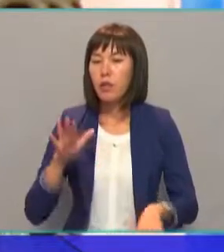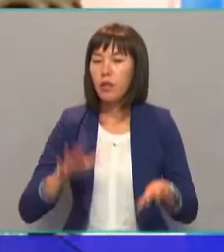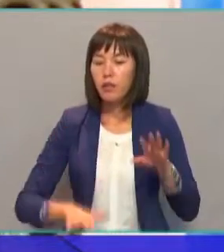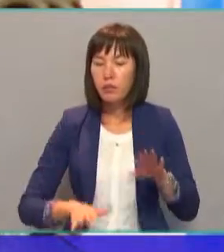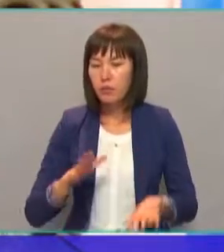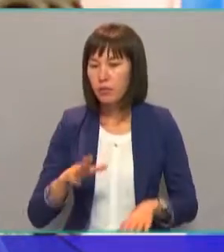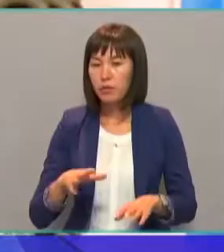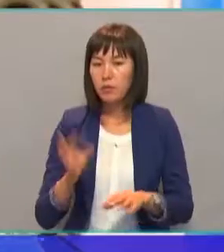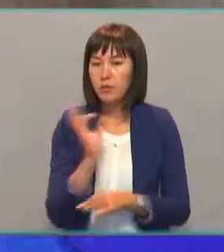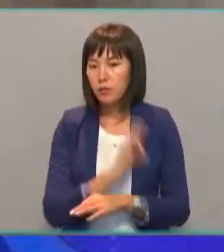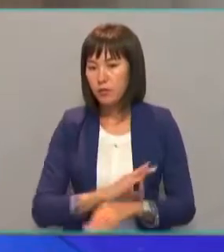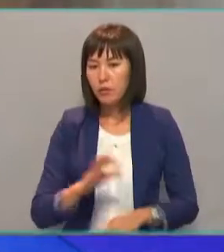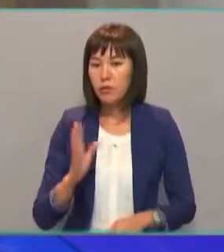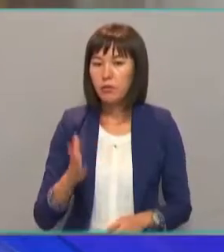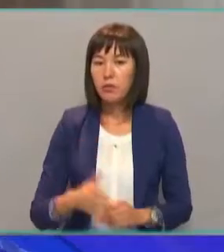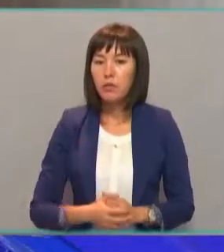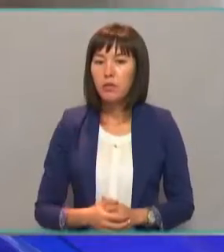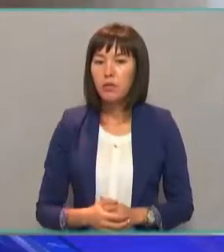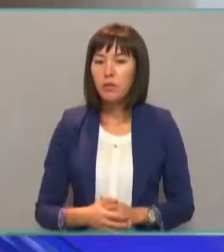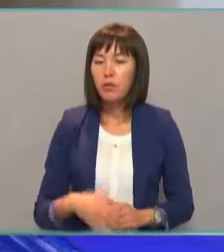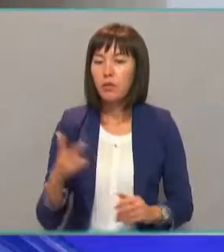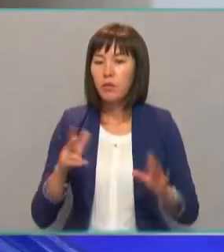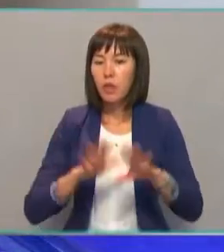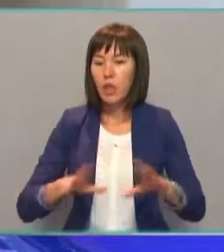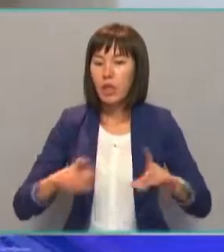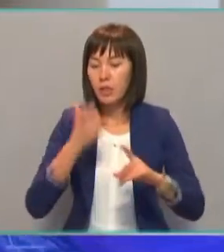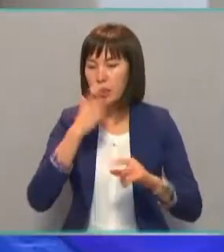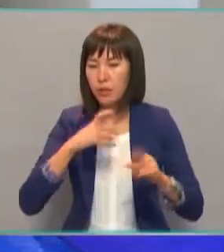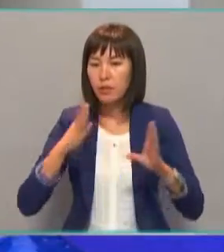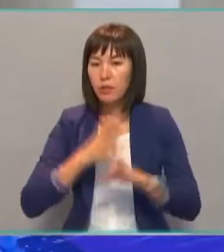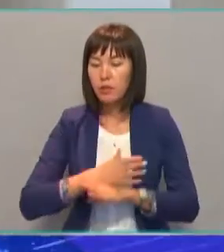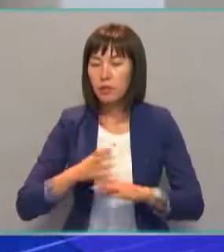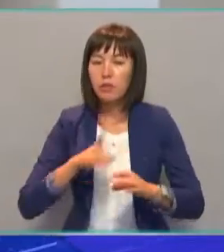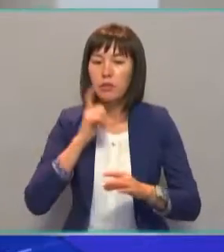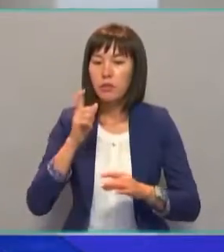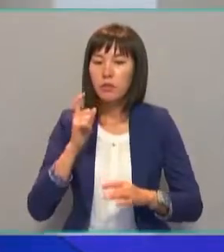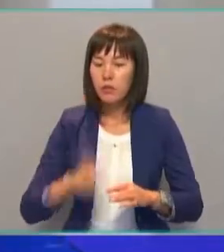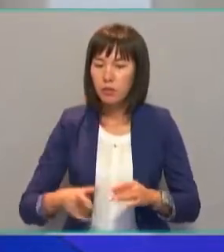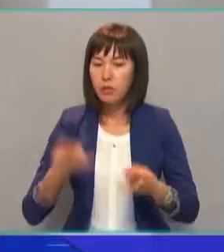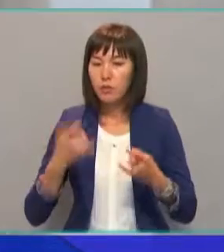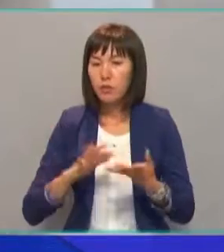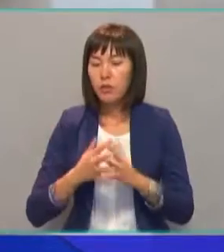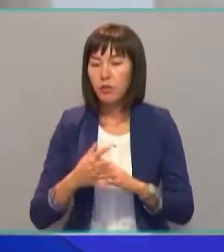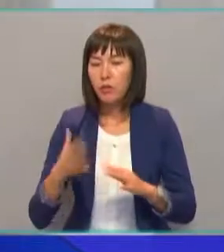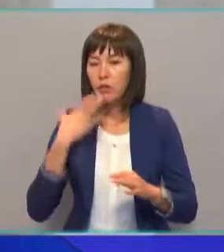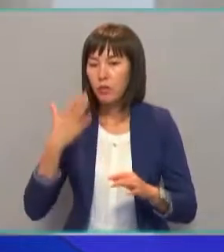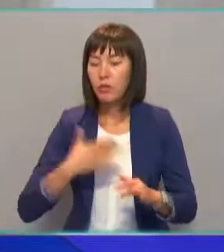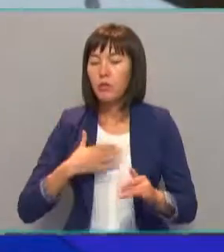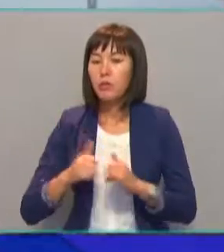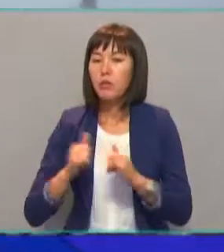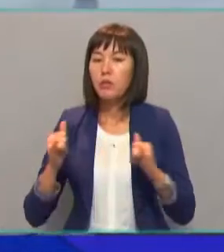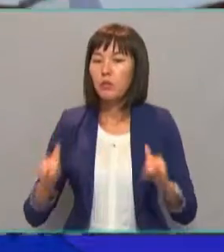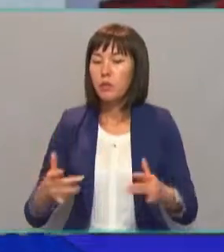қарапайым, батыстың термесі болып келеді. Қазіргі таңда нөмір 3-ші балалар эстетикалық саз мектебі жасөспірімдердің туған өлкесіне деген сүйіспеншілігін